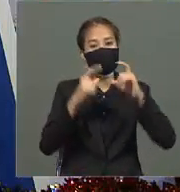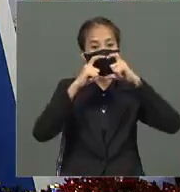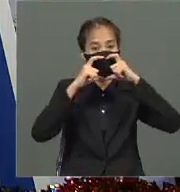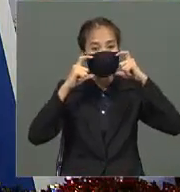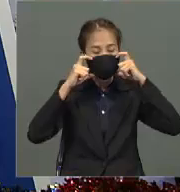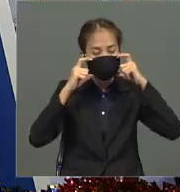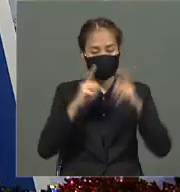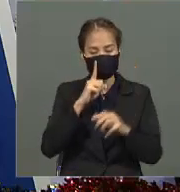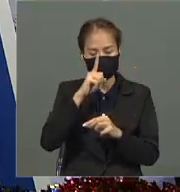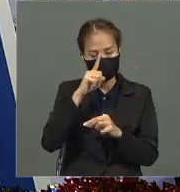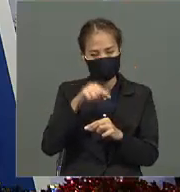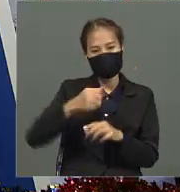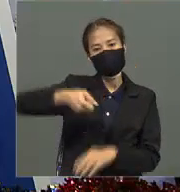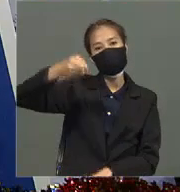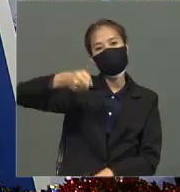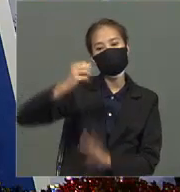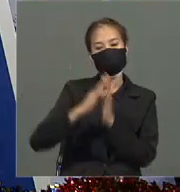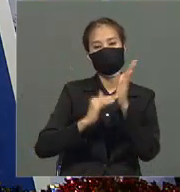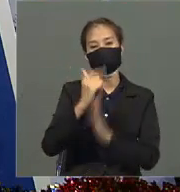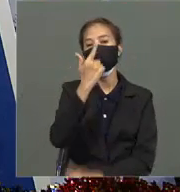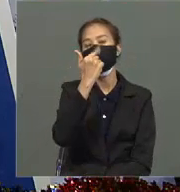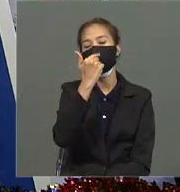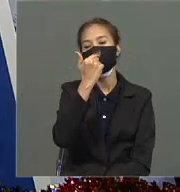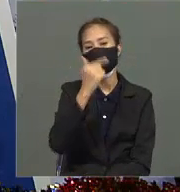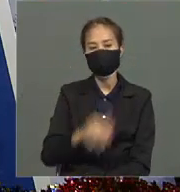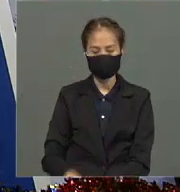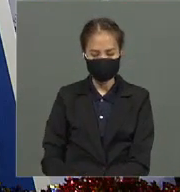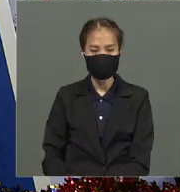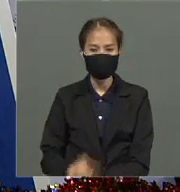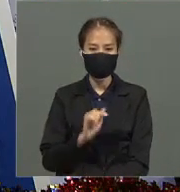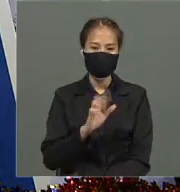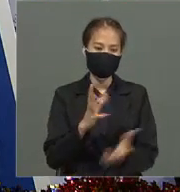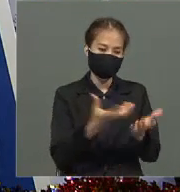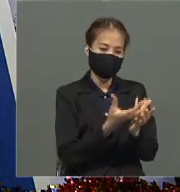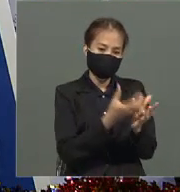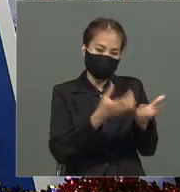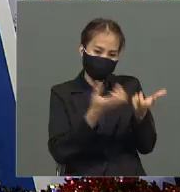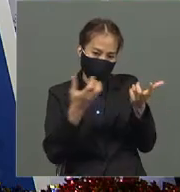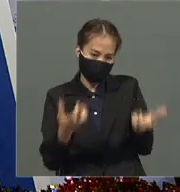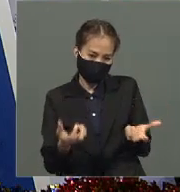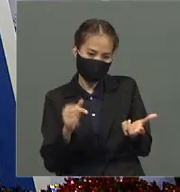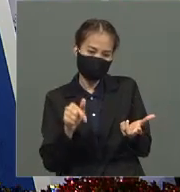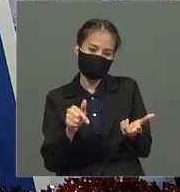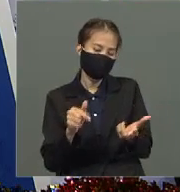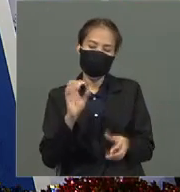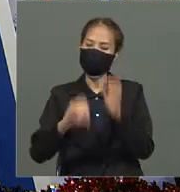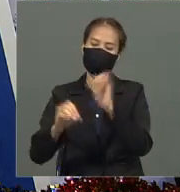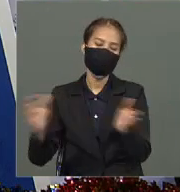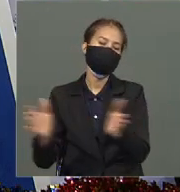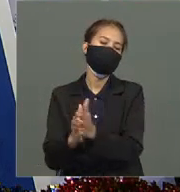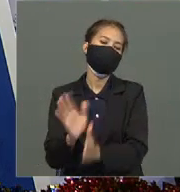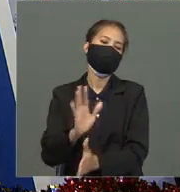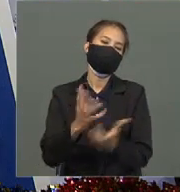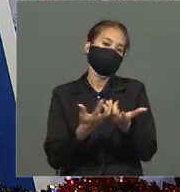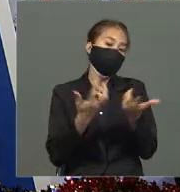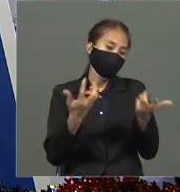akนะคะอยู่นี่ก็จะมีถุงพลาสติกที่เป็นสีแดงค่ะอันนี้เราก็สามารถที่จะคัดแยกกันเข้าไปได้ไม่ปะปนกับขยะทั่วไปเวลา